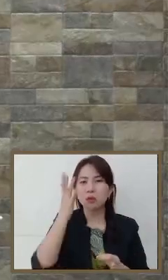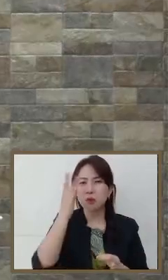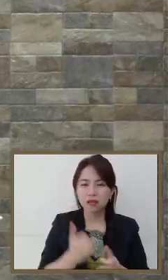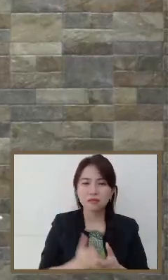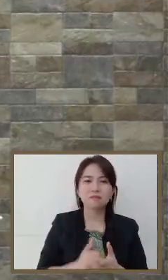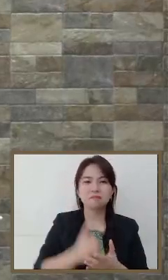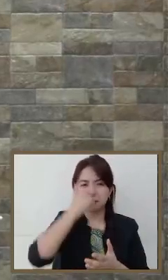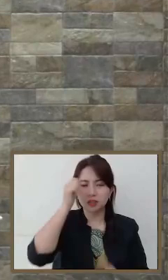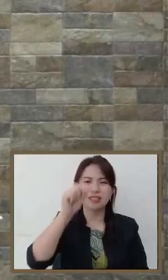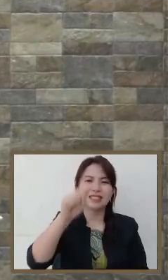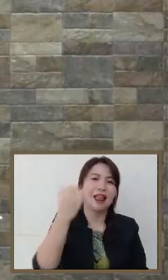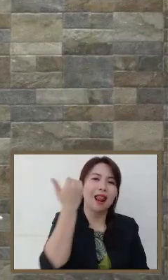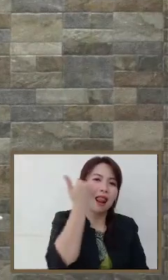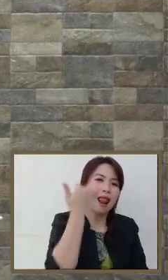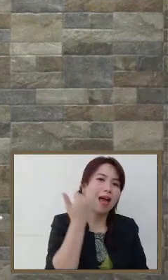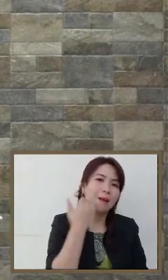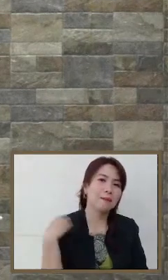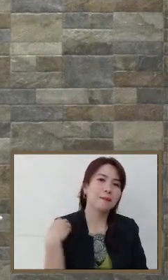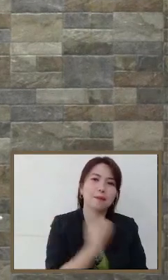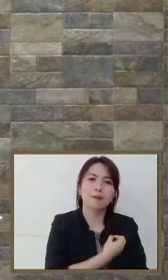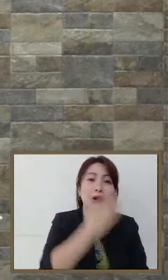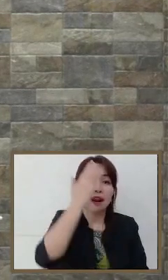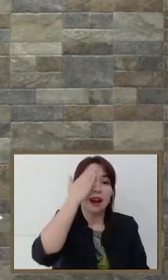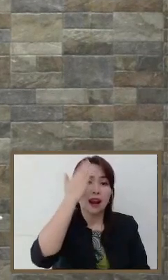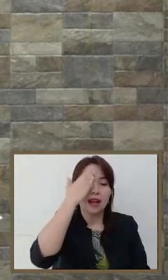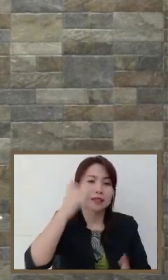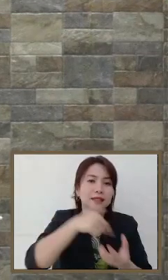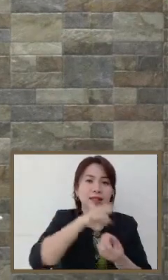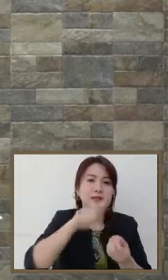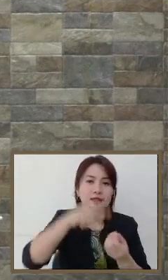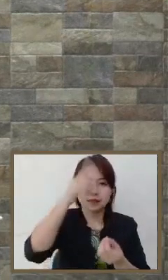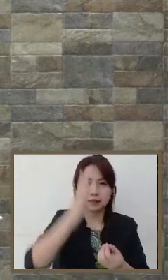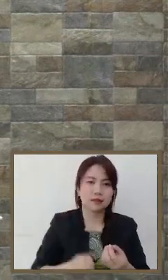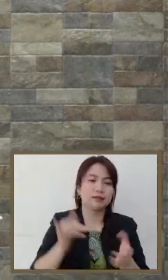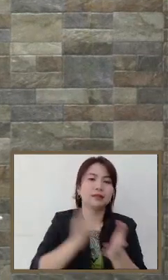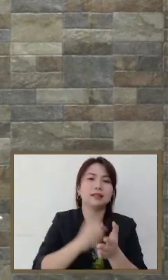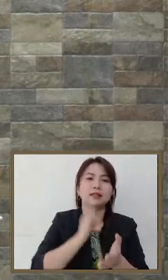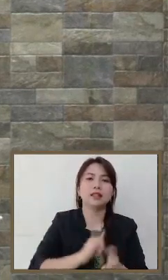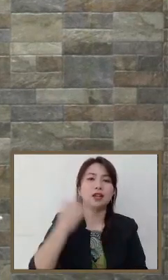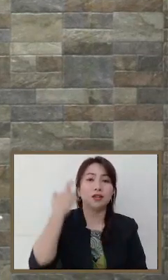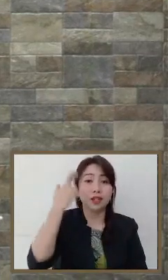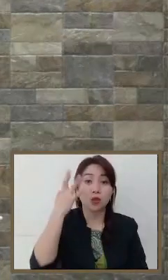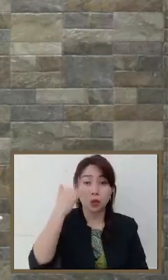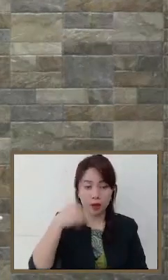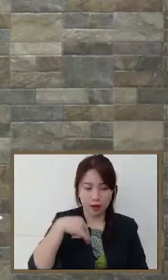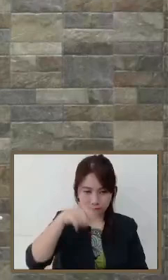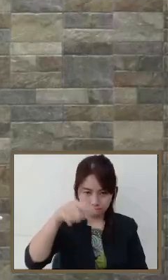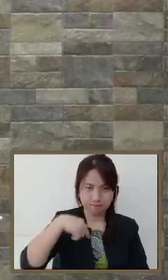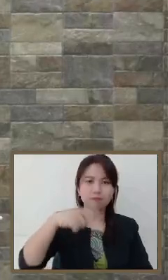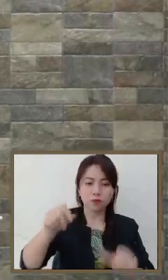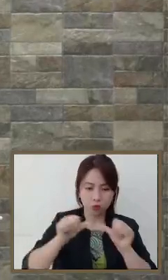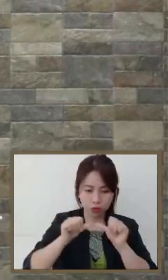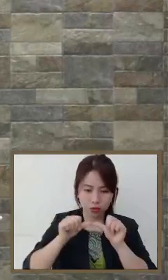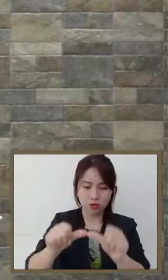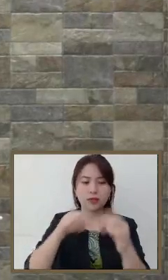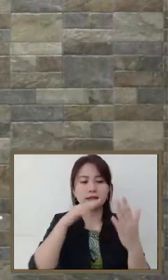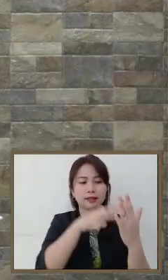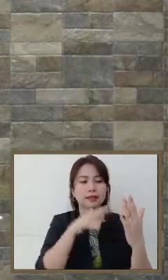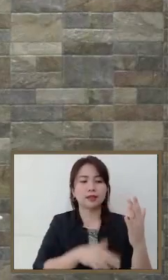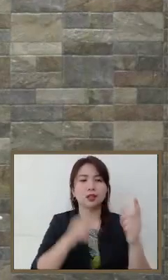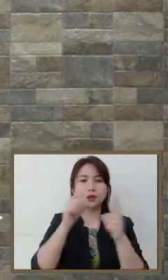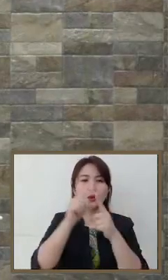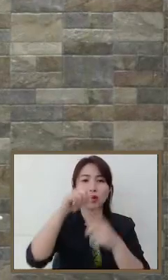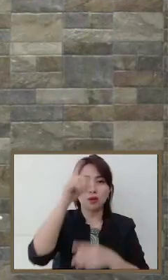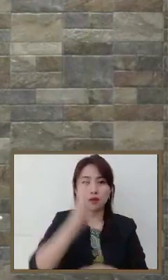Kulang pa ang pagkakilala natin sa Diyos Yan po ang dahilan kung bakit patuloy po tayong nag-aaral ng salita ng Diyos upang Patuloy natin siyang